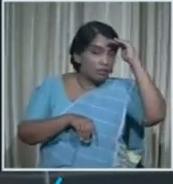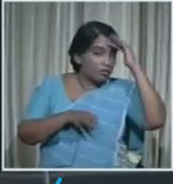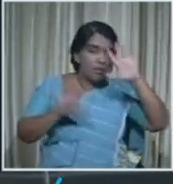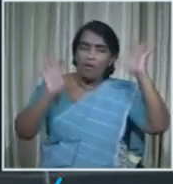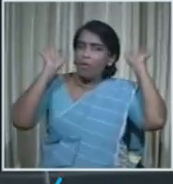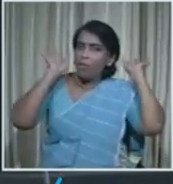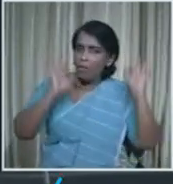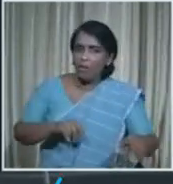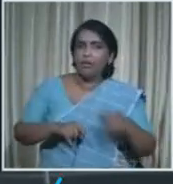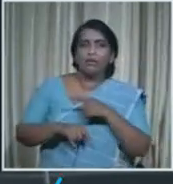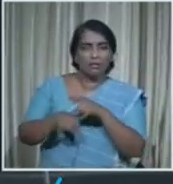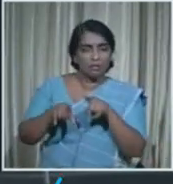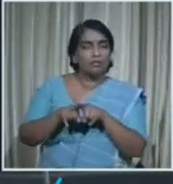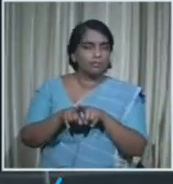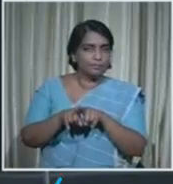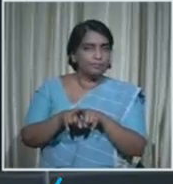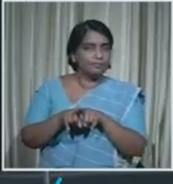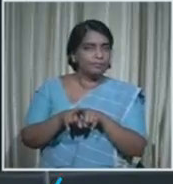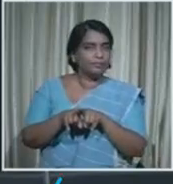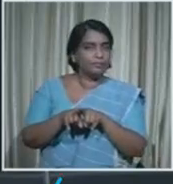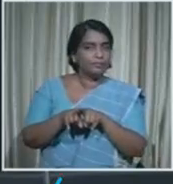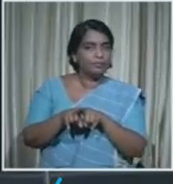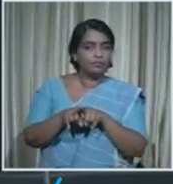තොරව ඉතාමත්ම